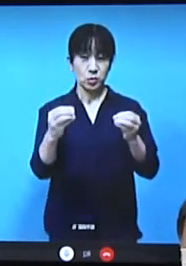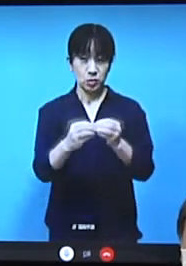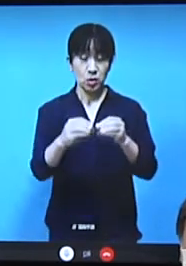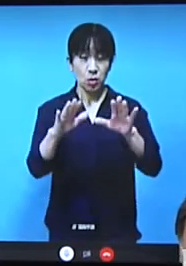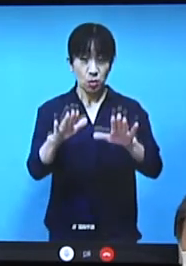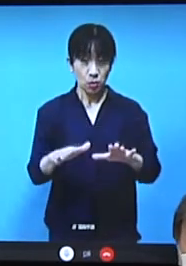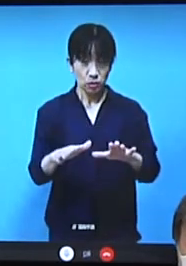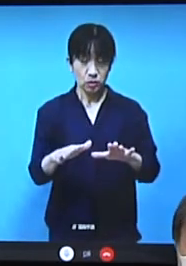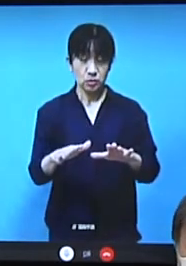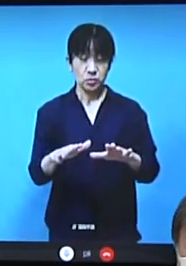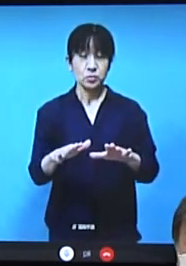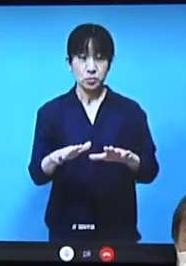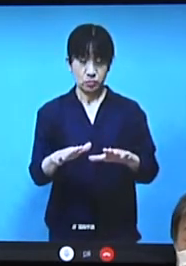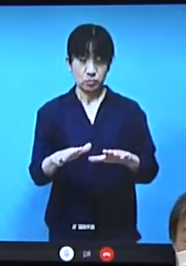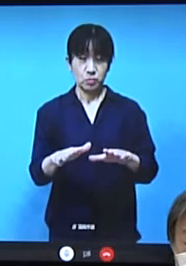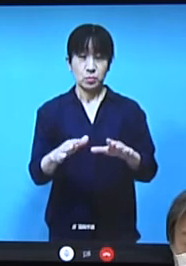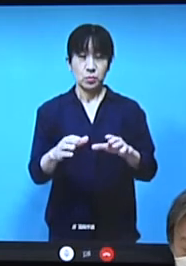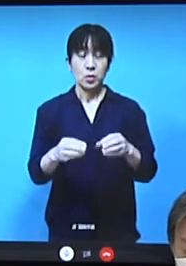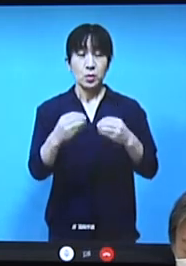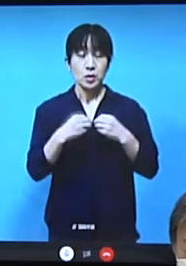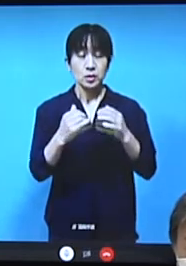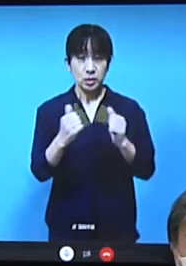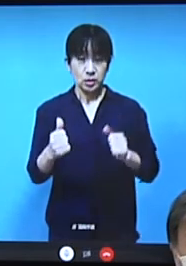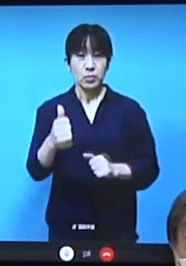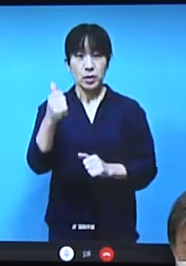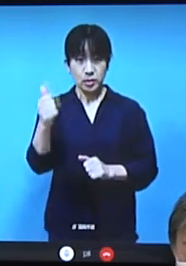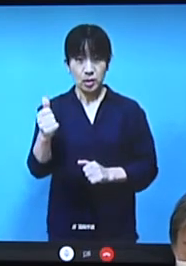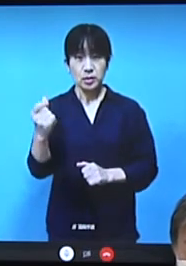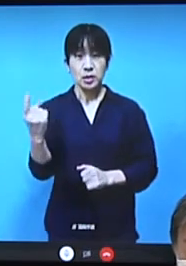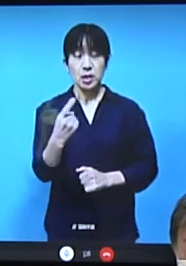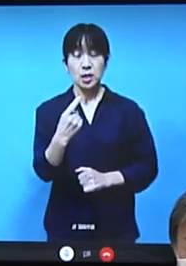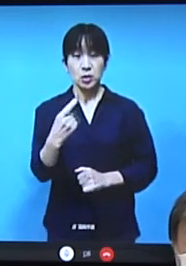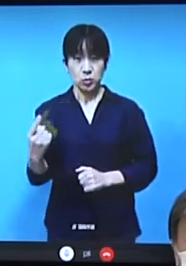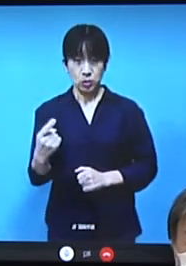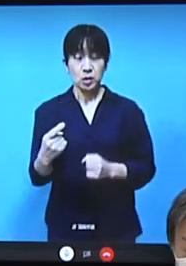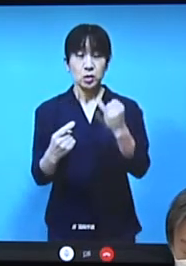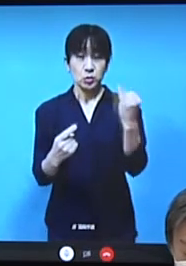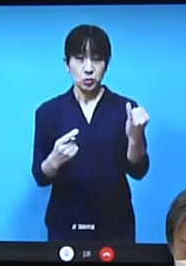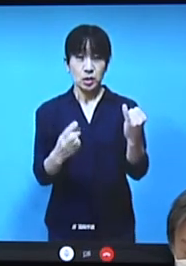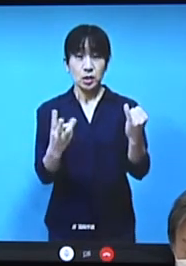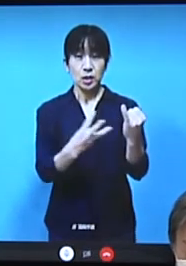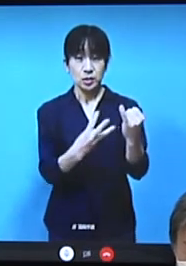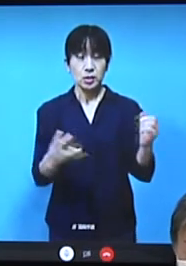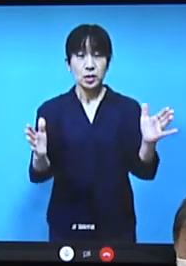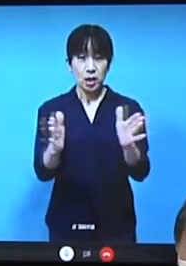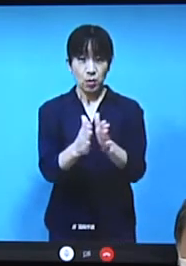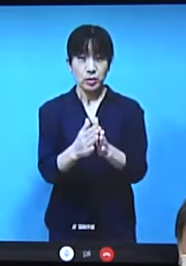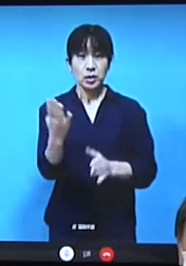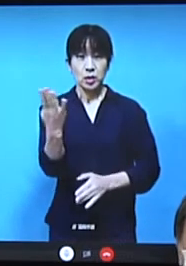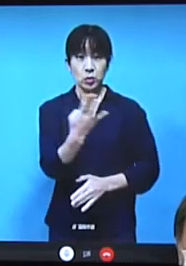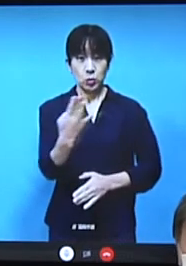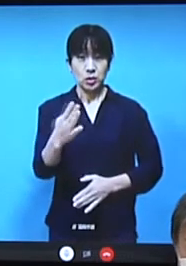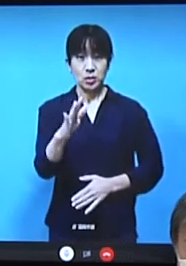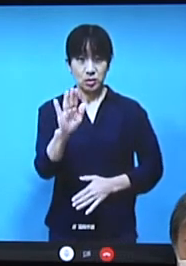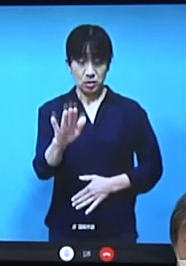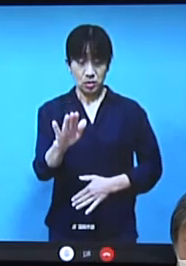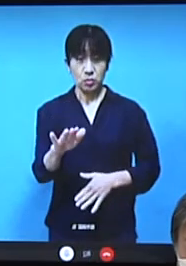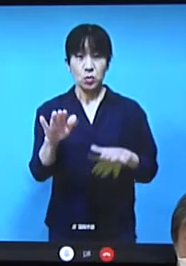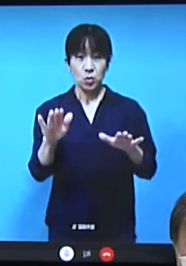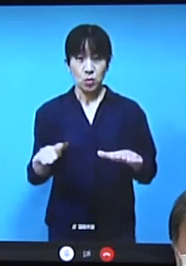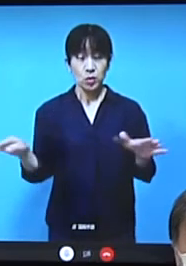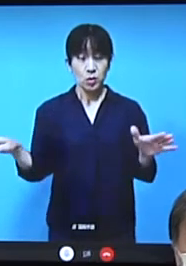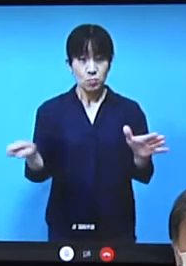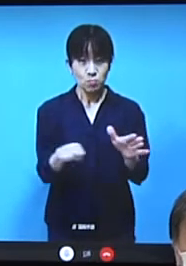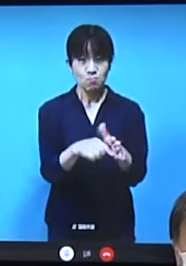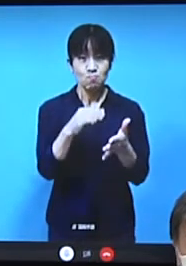染者の方は男性が1名、女性が3名の合わせて4名になります。本県における累計